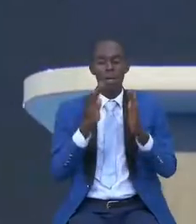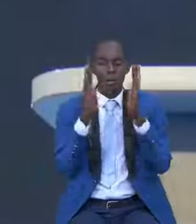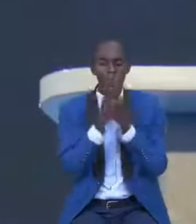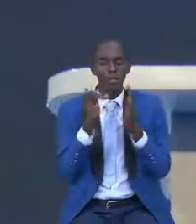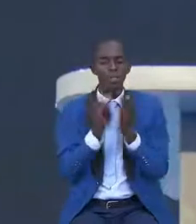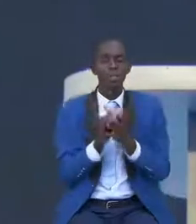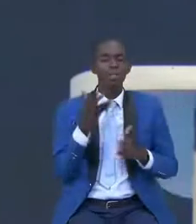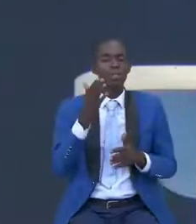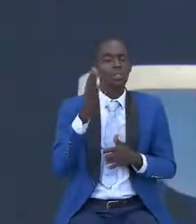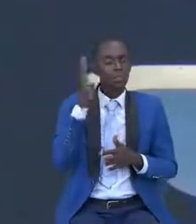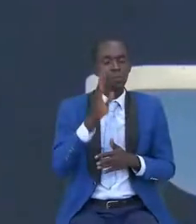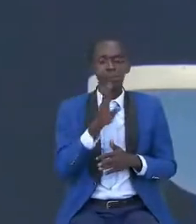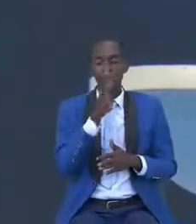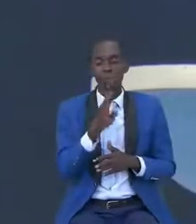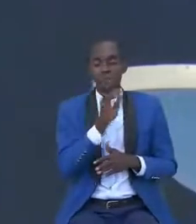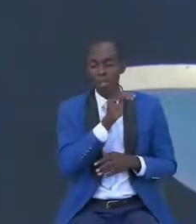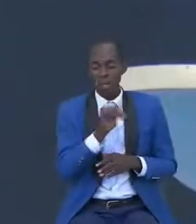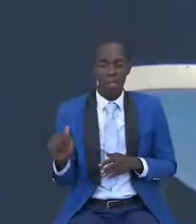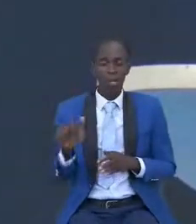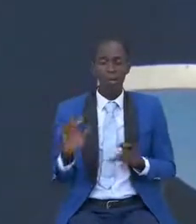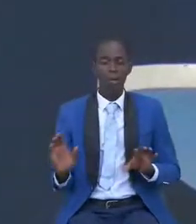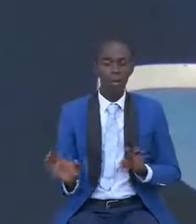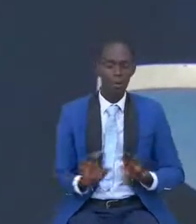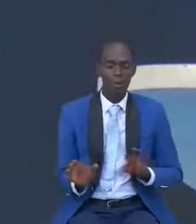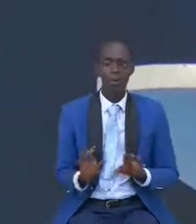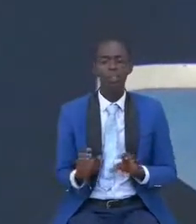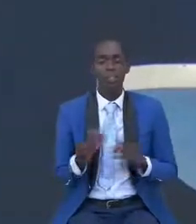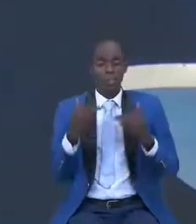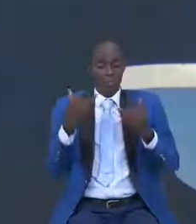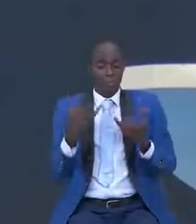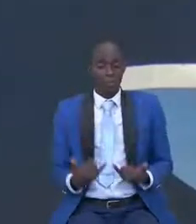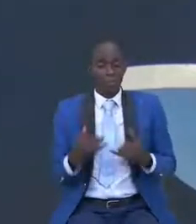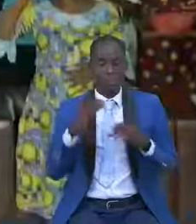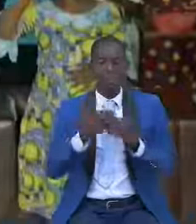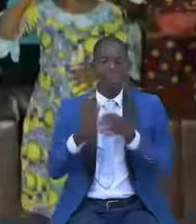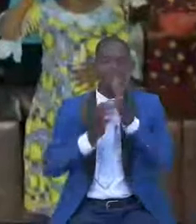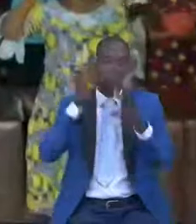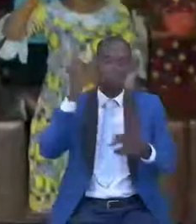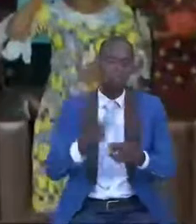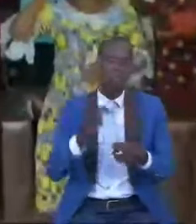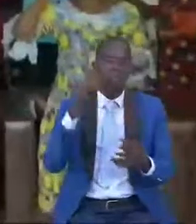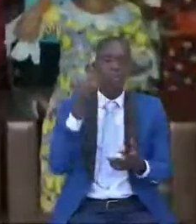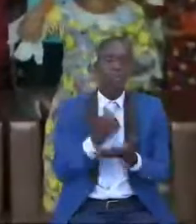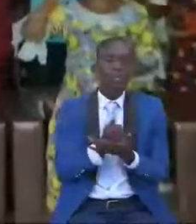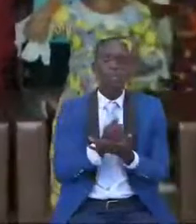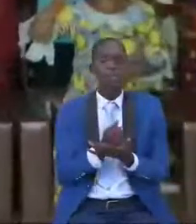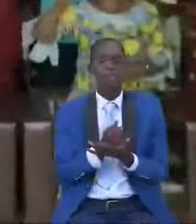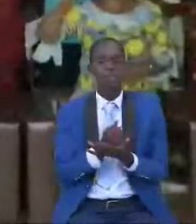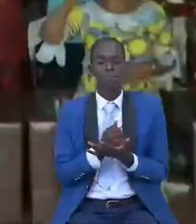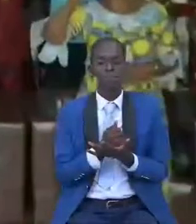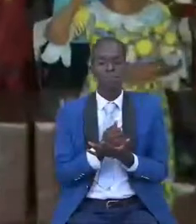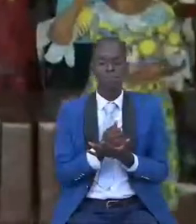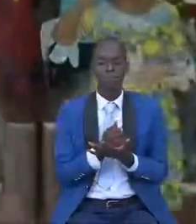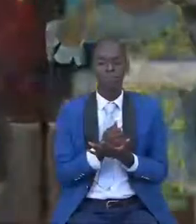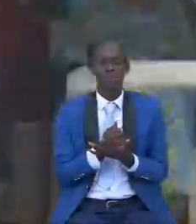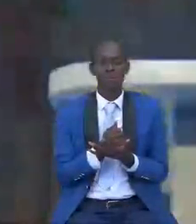leur fardeau. Je prie qu'il y ait une réalisation, un accomplissement maintenant au nom